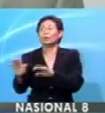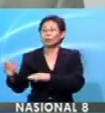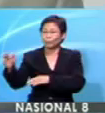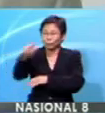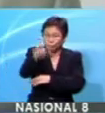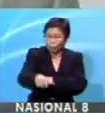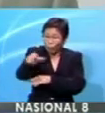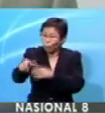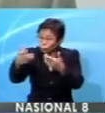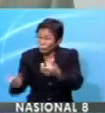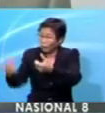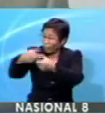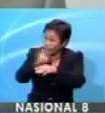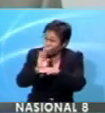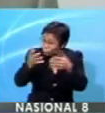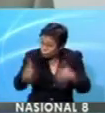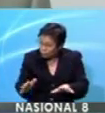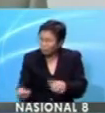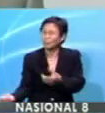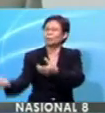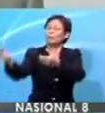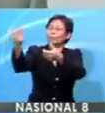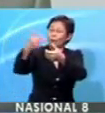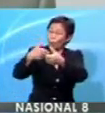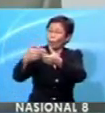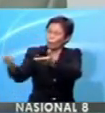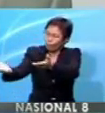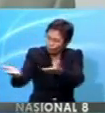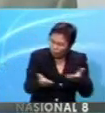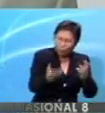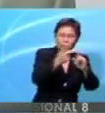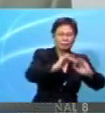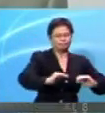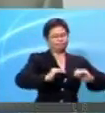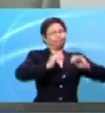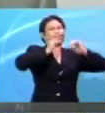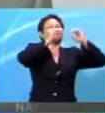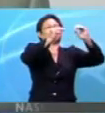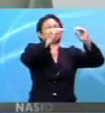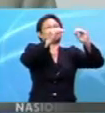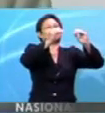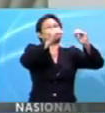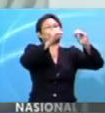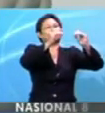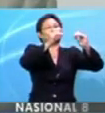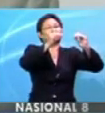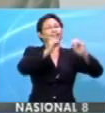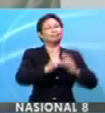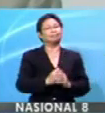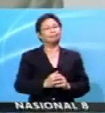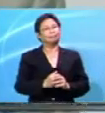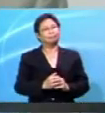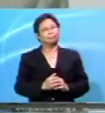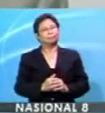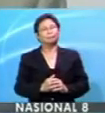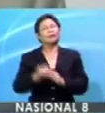bidang perniagaan pada takuk yang sia ada in kepada tahap yang lebih tinggi lagi